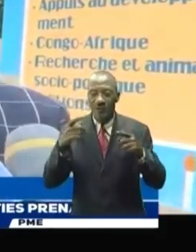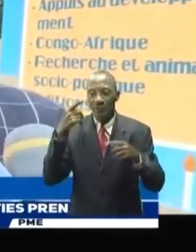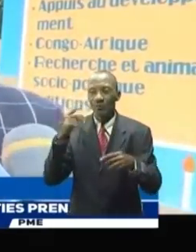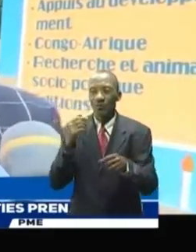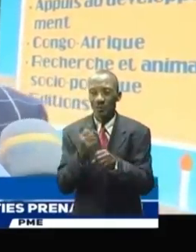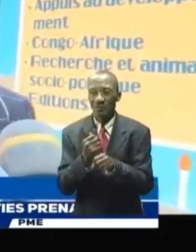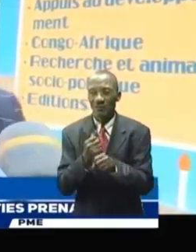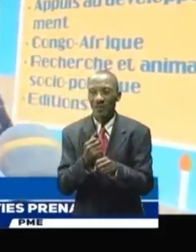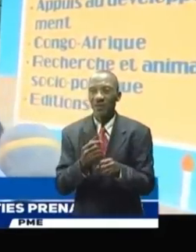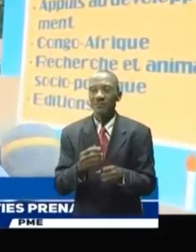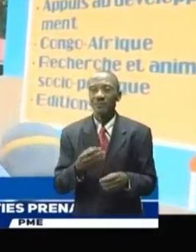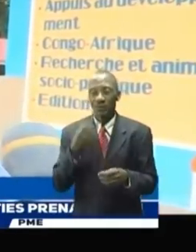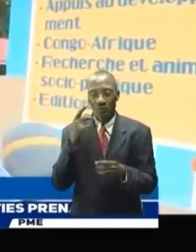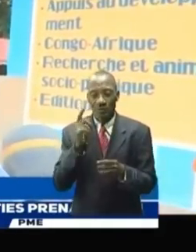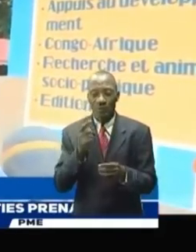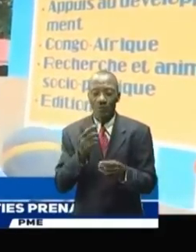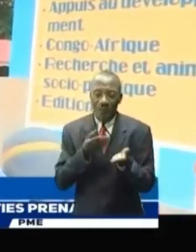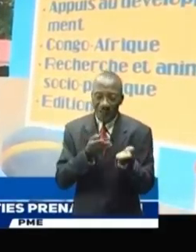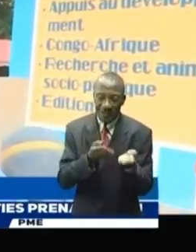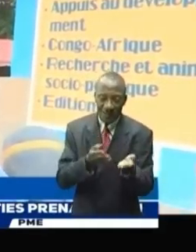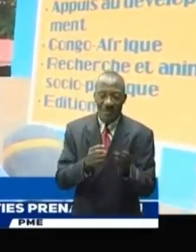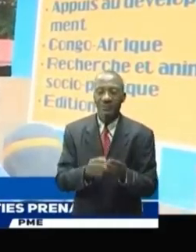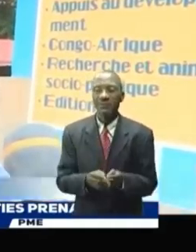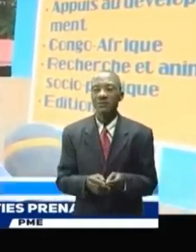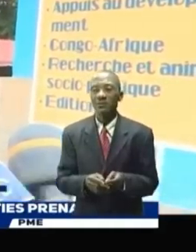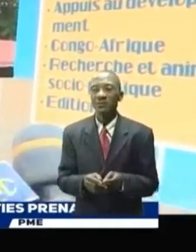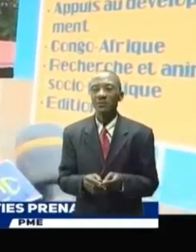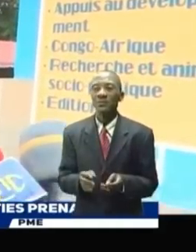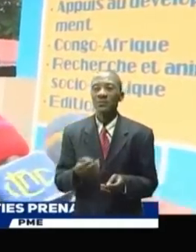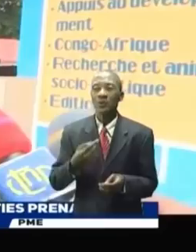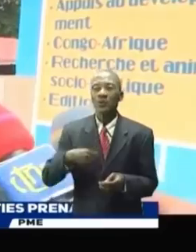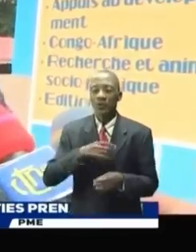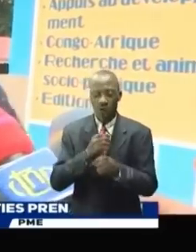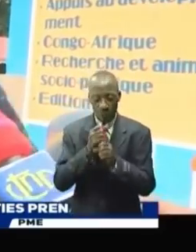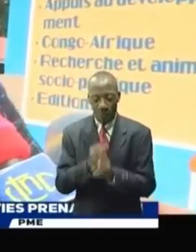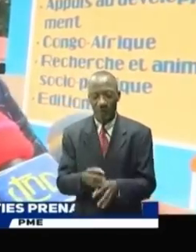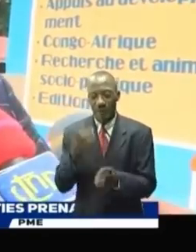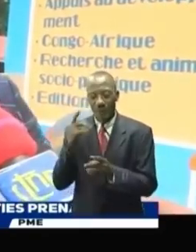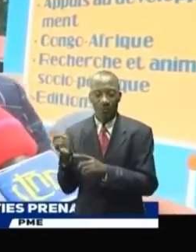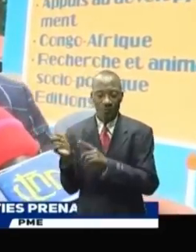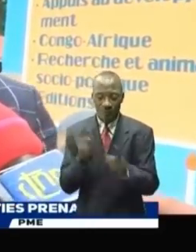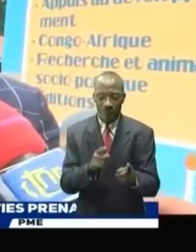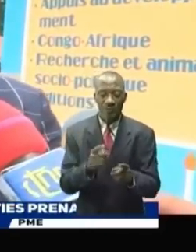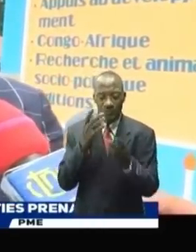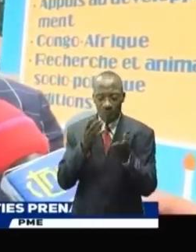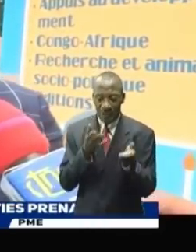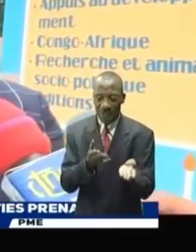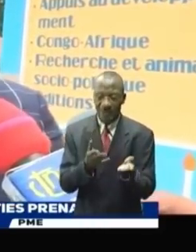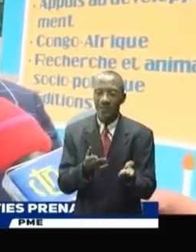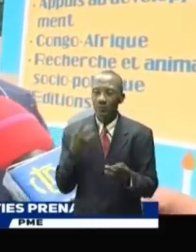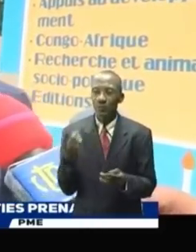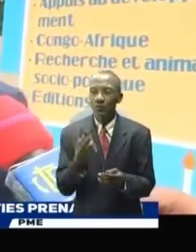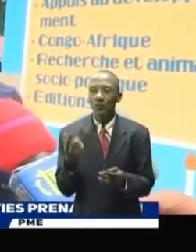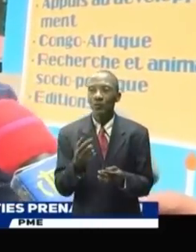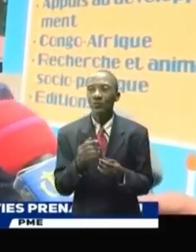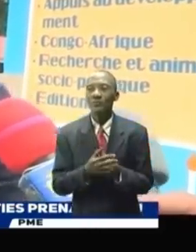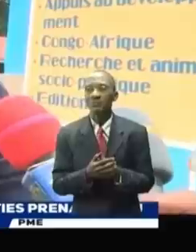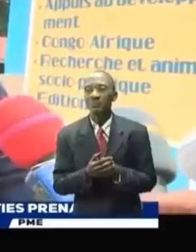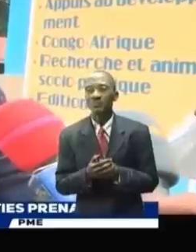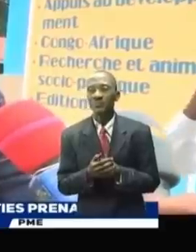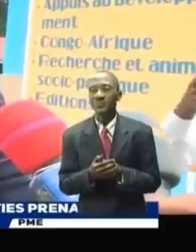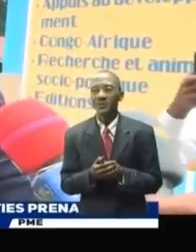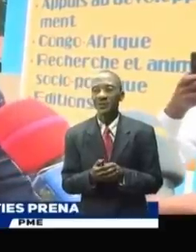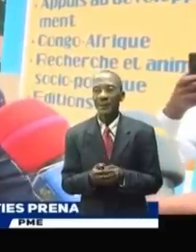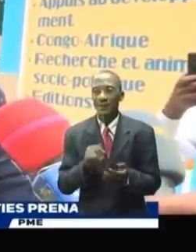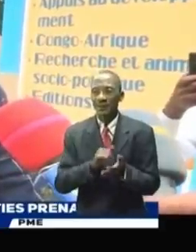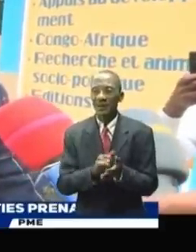les efforts qu'il est en train de prendre pour rendre les millionnaires congolais. Et ça dépendra de nous aussi, les Congolais, surtout les femmes, avec des opportunités qu'on